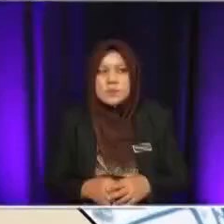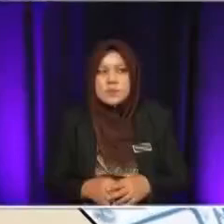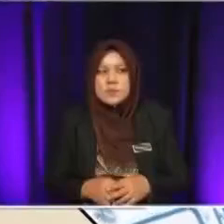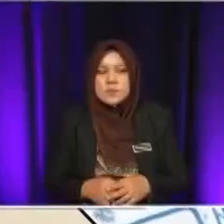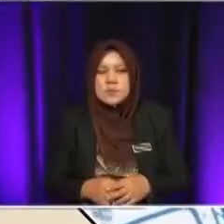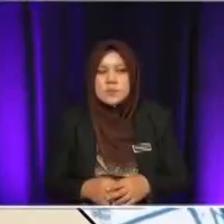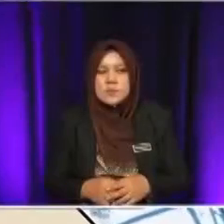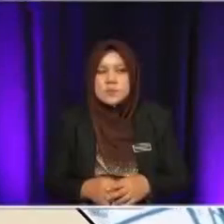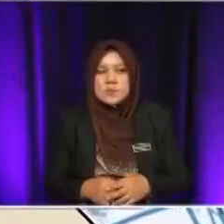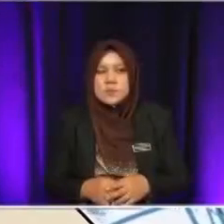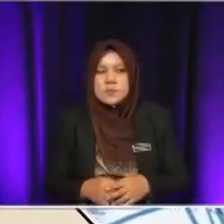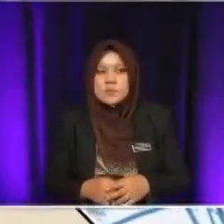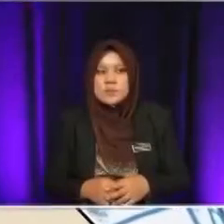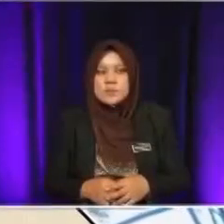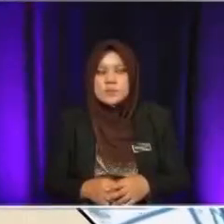tuanglah.